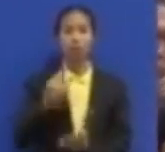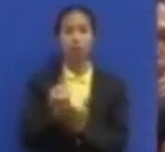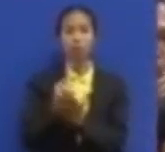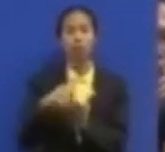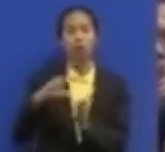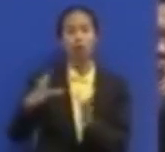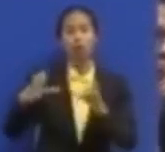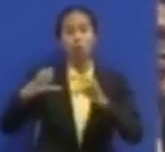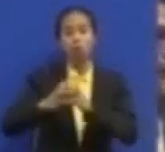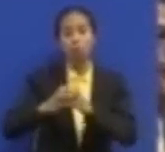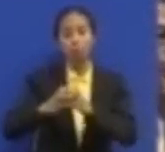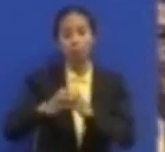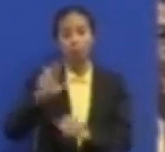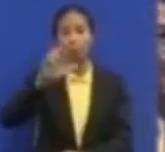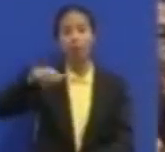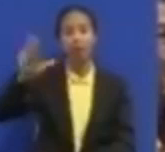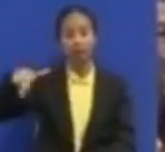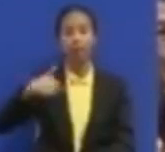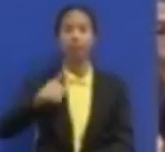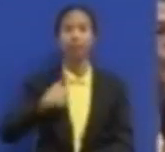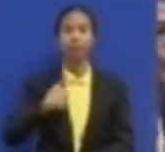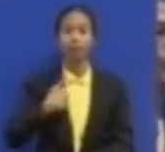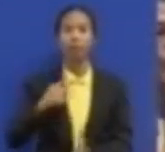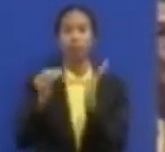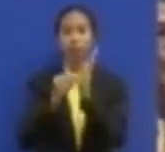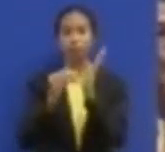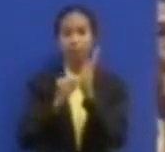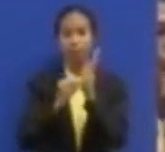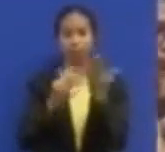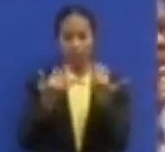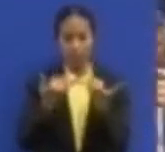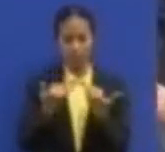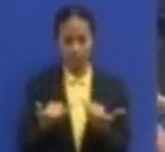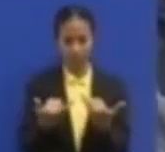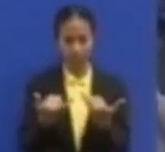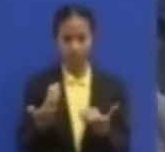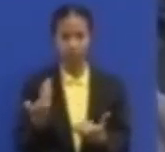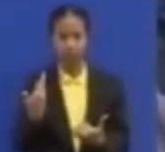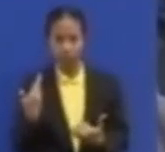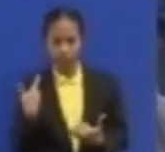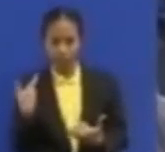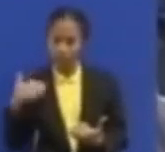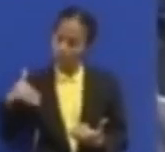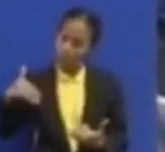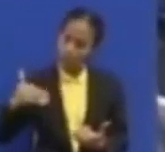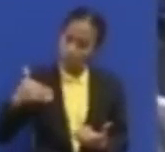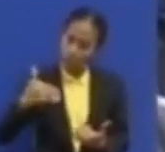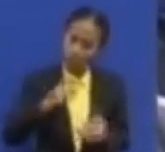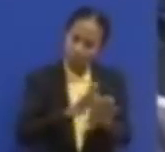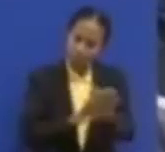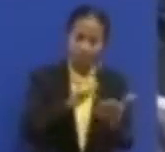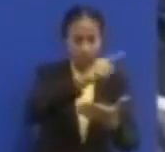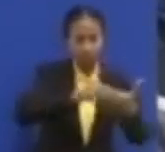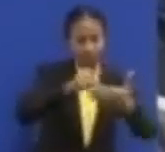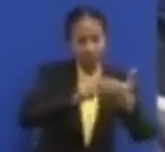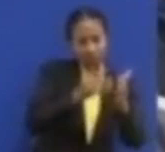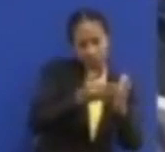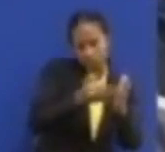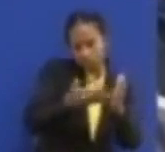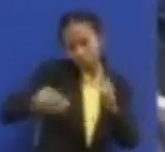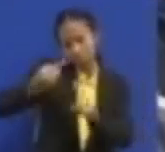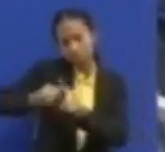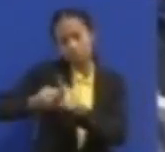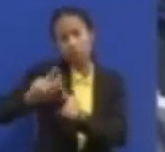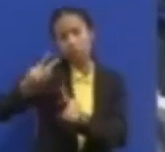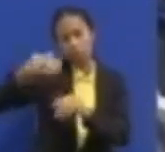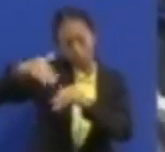ยครับท่านประธานครับขณะนี้บ้านเมืองเดินทางกันมา2เดือนกว่าหลังจากมีการเลือกตั้งแล้วนะครับพี่น้